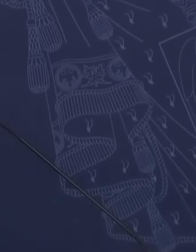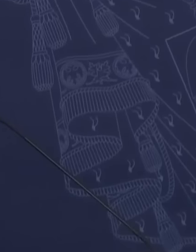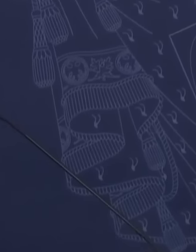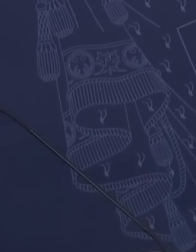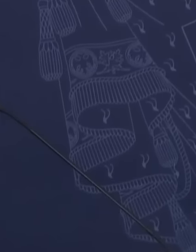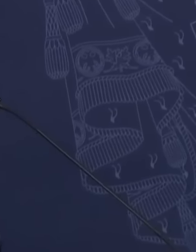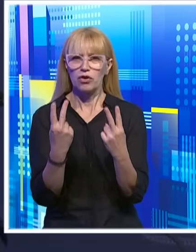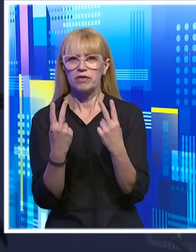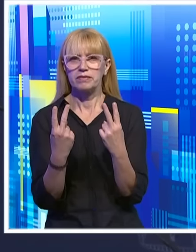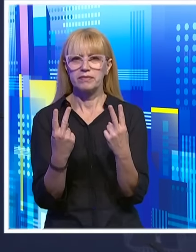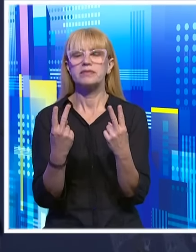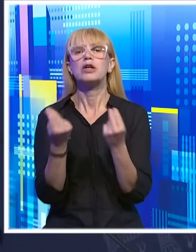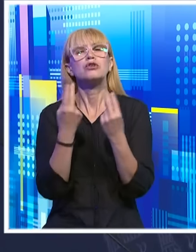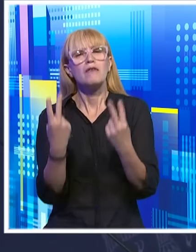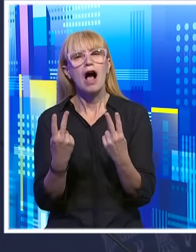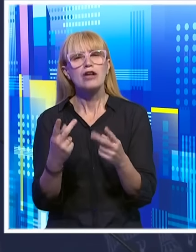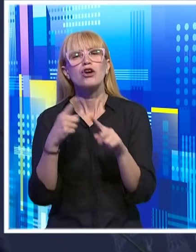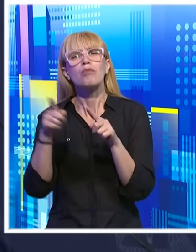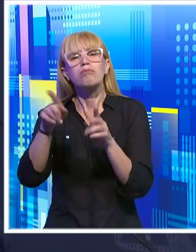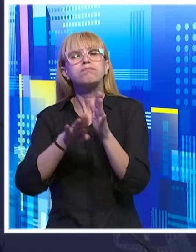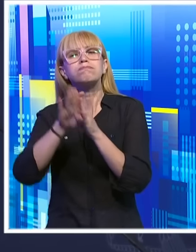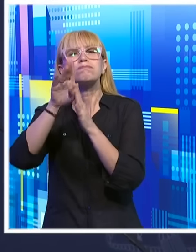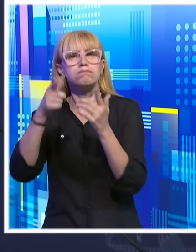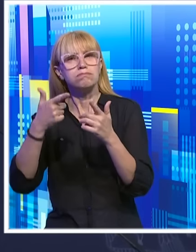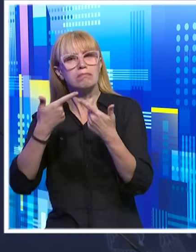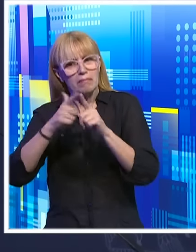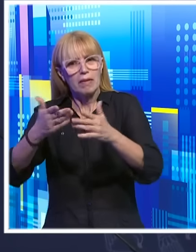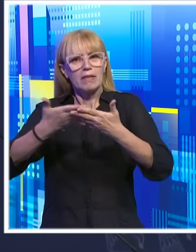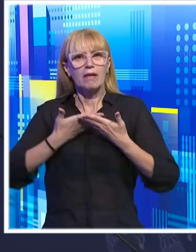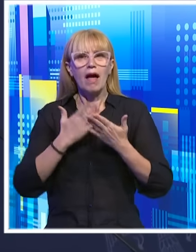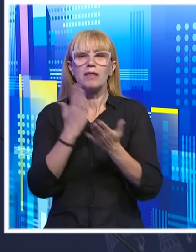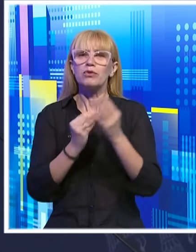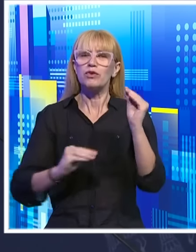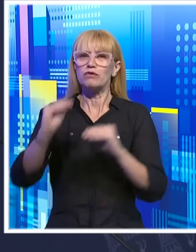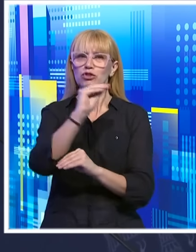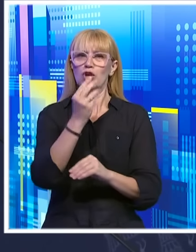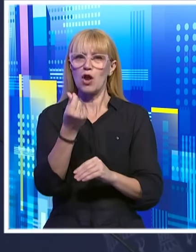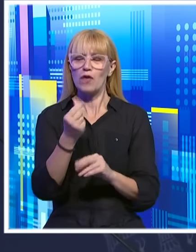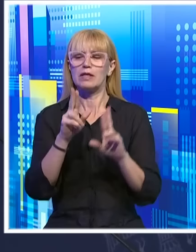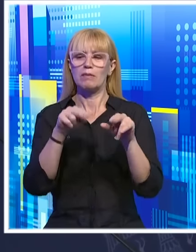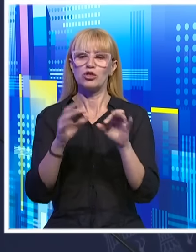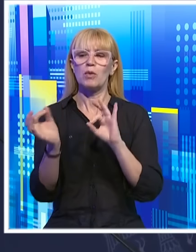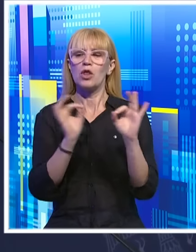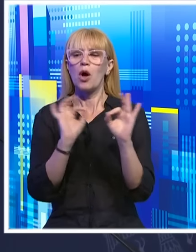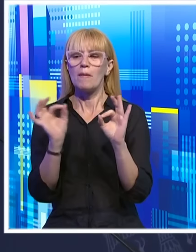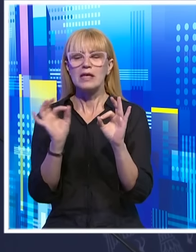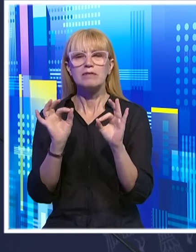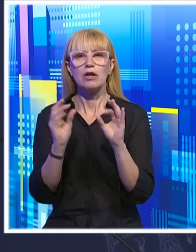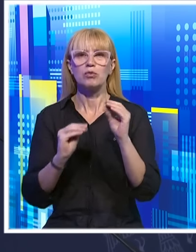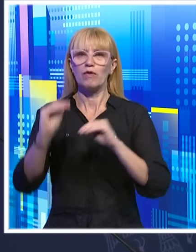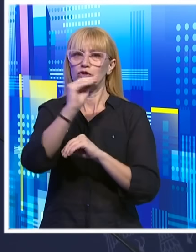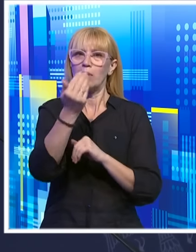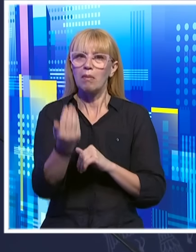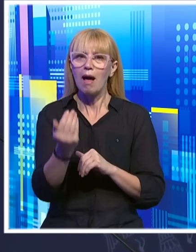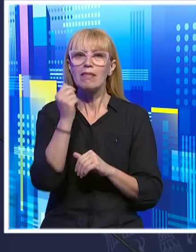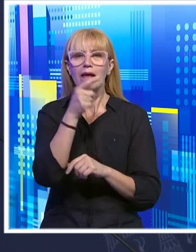imamo i više novca i da možemo da obezbeđujemo veća primanja za